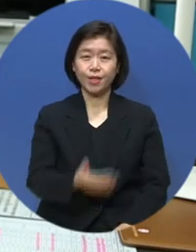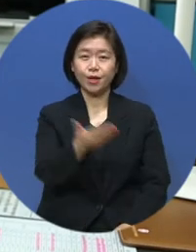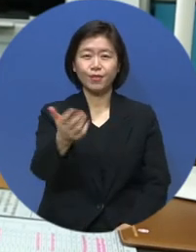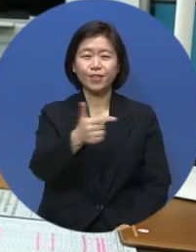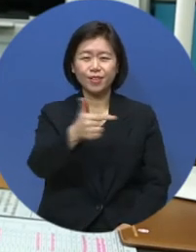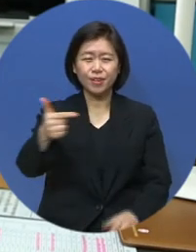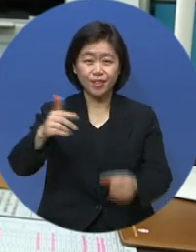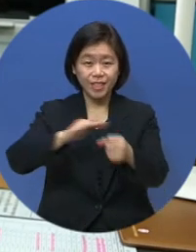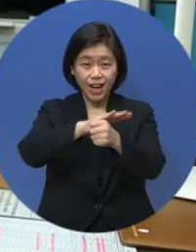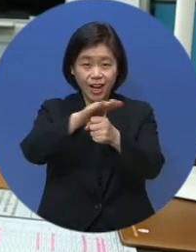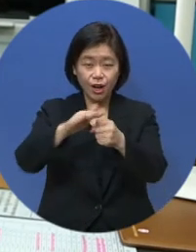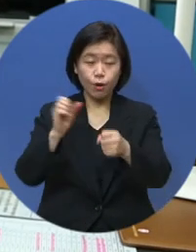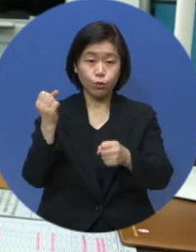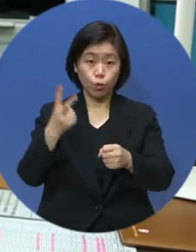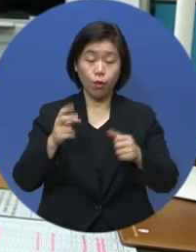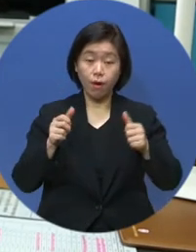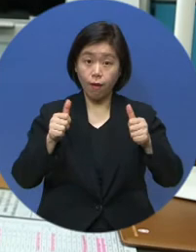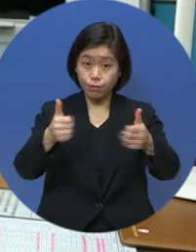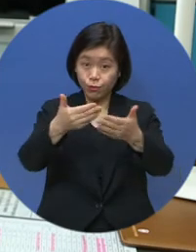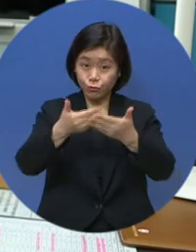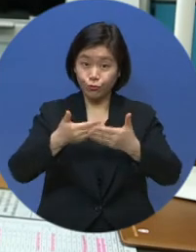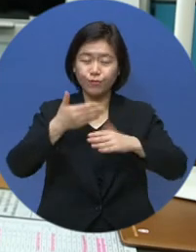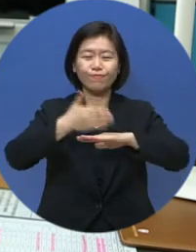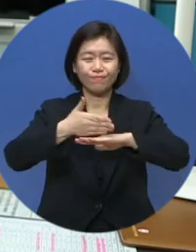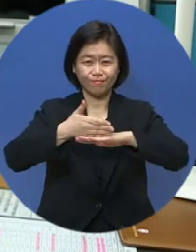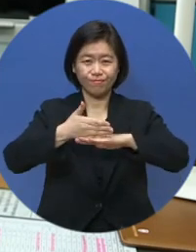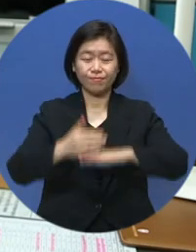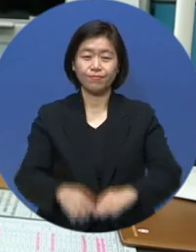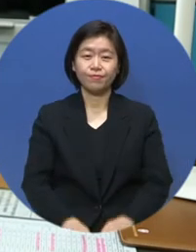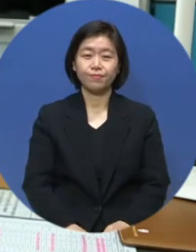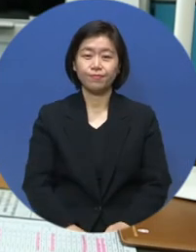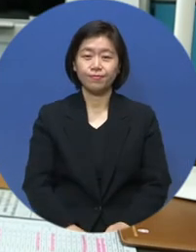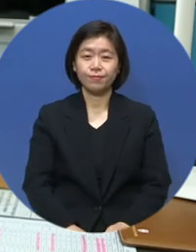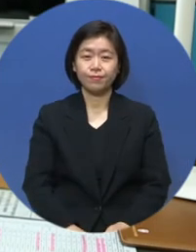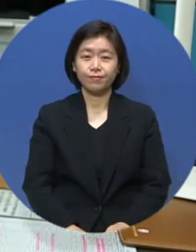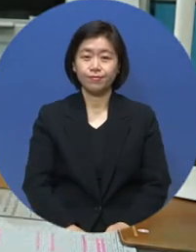사랑하고 또 열심히 해주셔서 감사한 마음 전합니다.